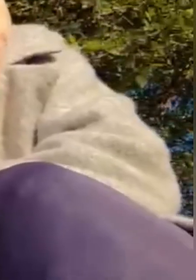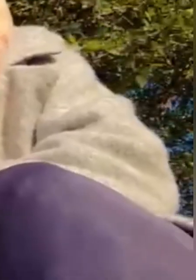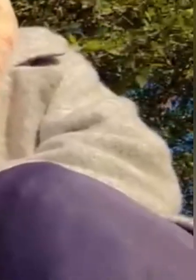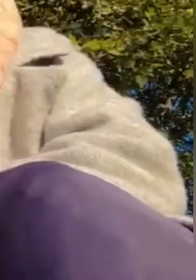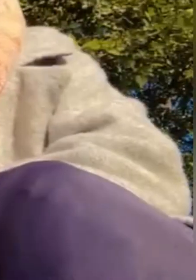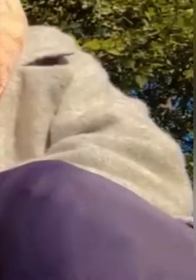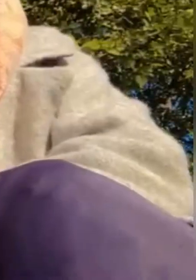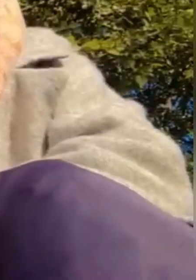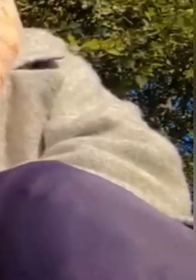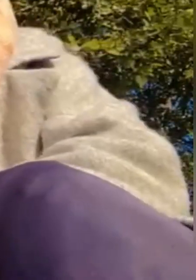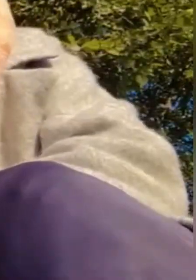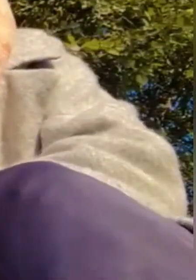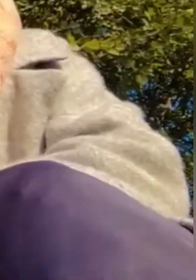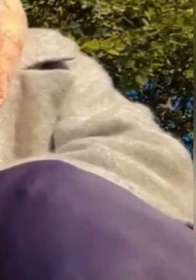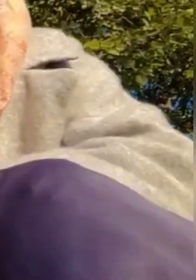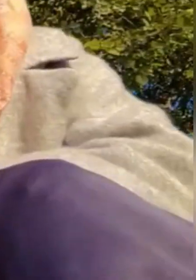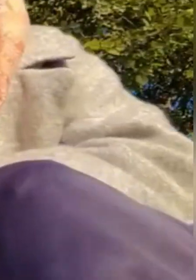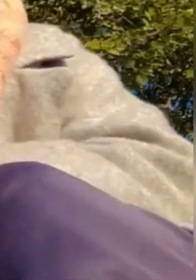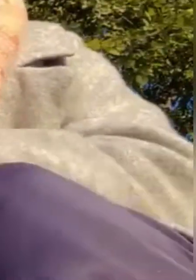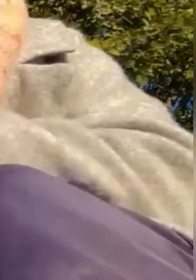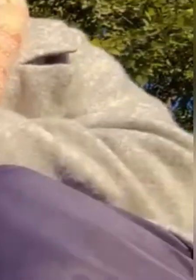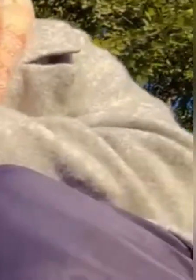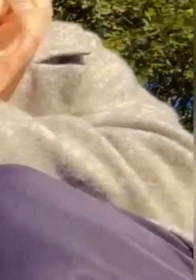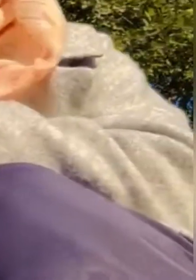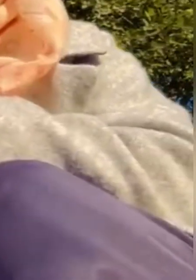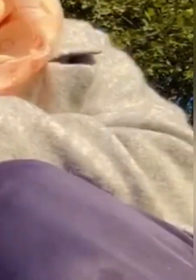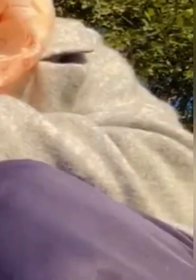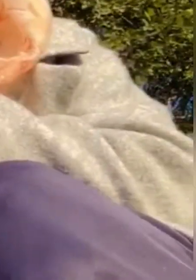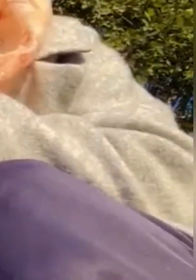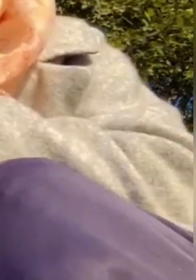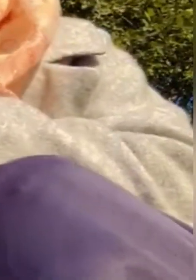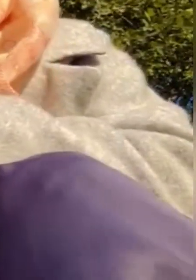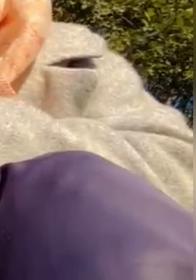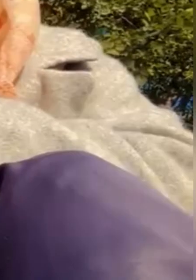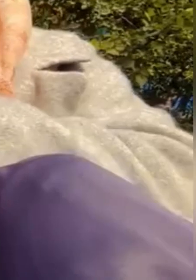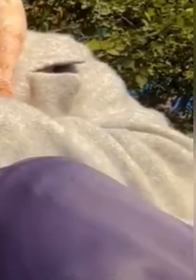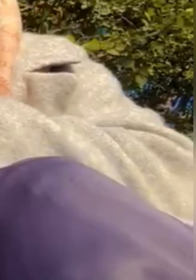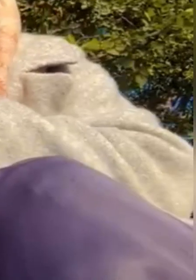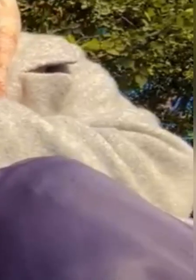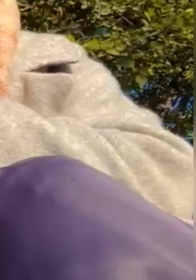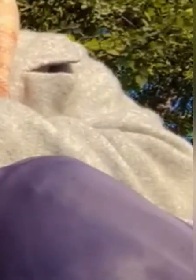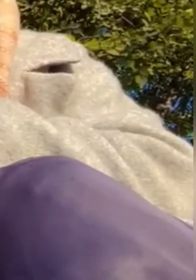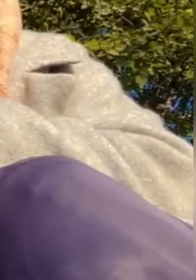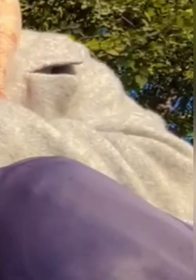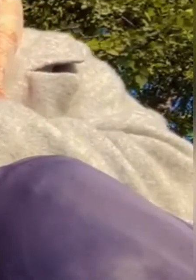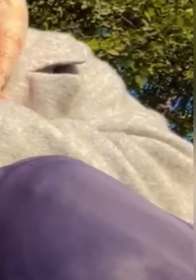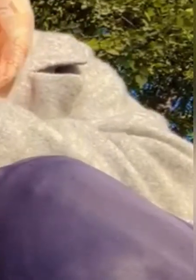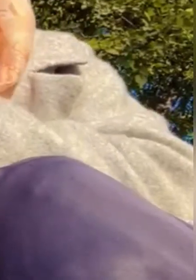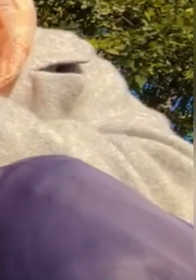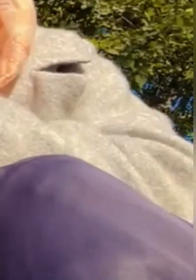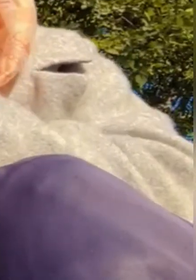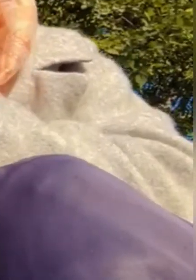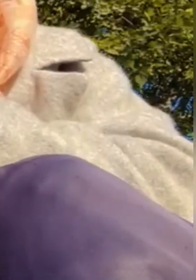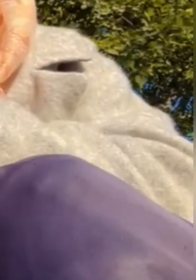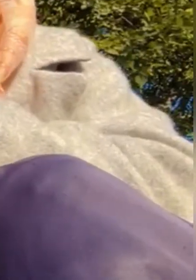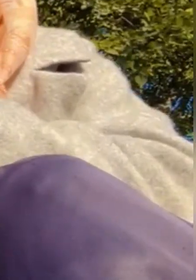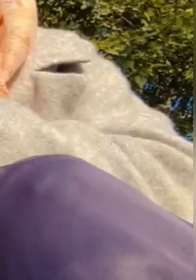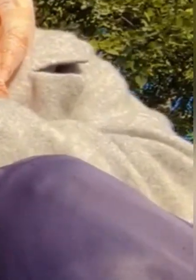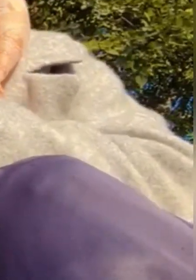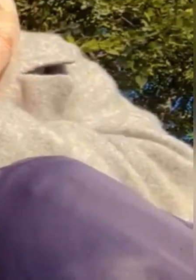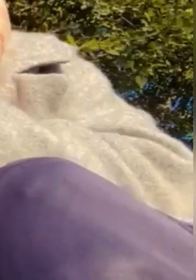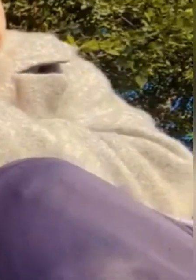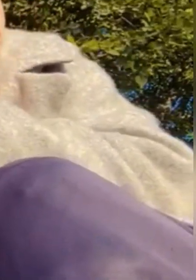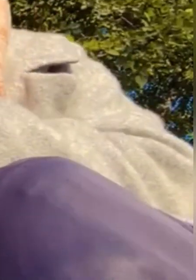तो इसके बाद 8th of January, it's 2023, it's been 2 years कि